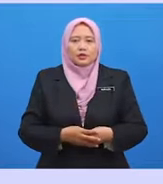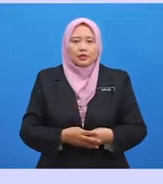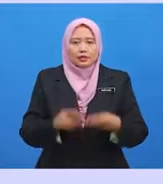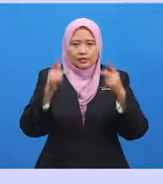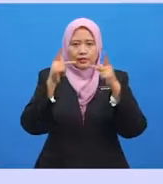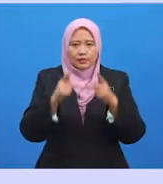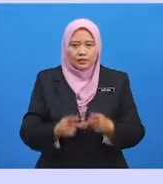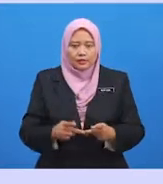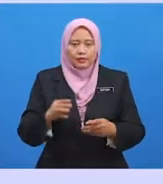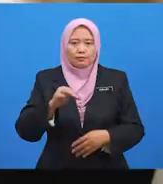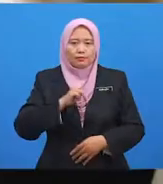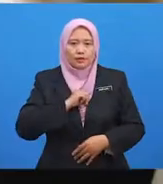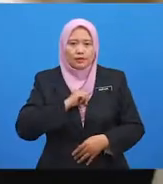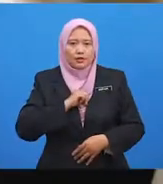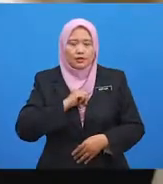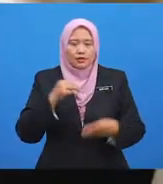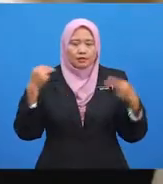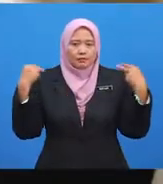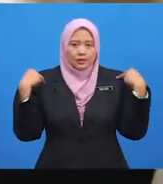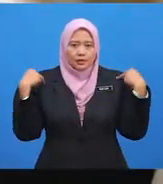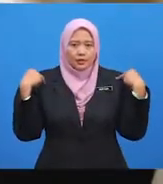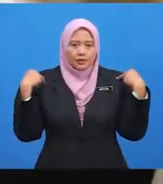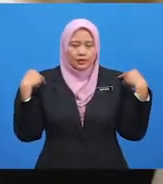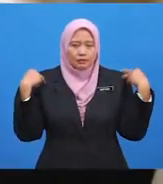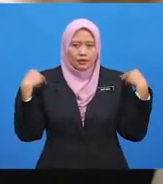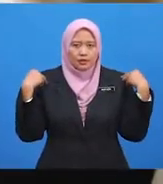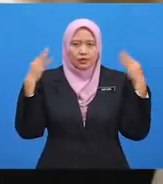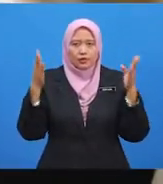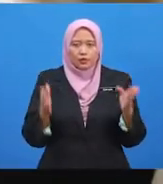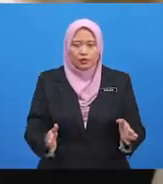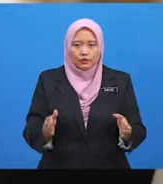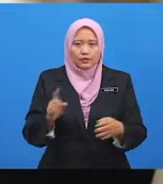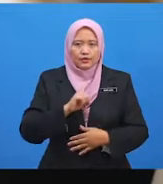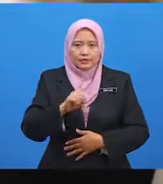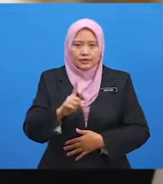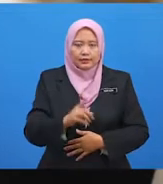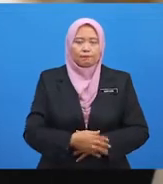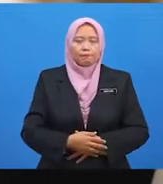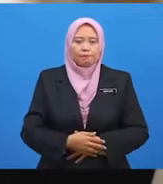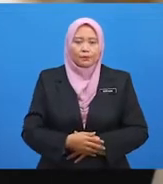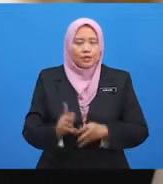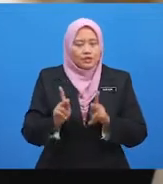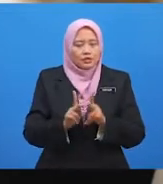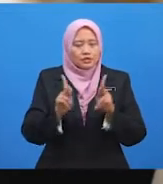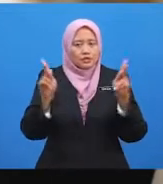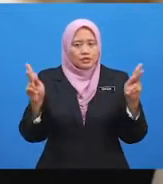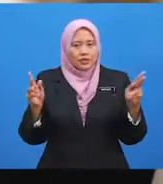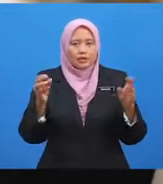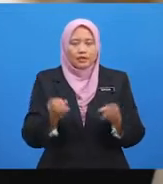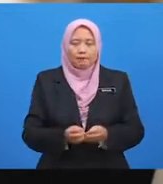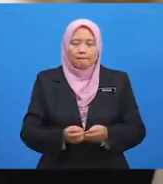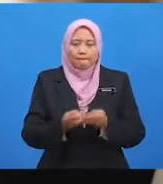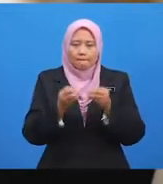orang Islam Jadi murid-murid boleh fahamnya peranan wakaf sangat banyak dan bermanfaat